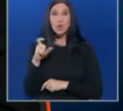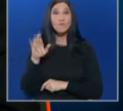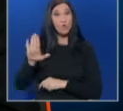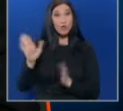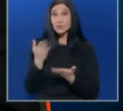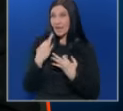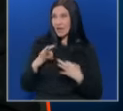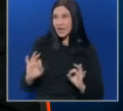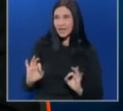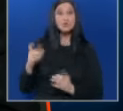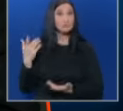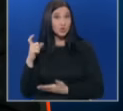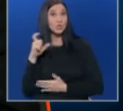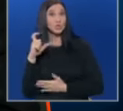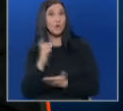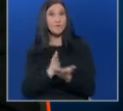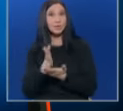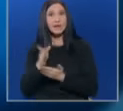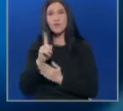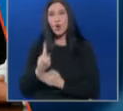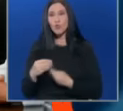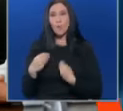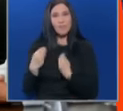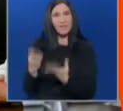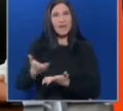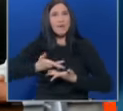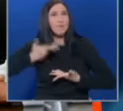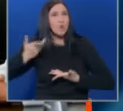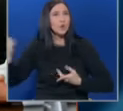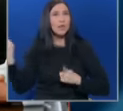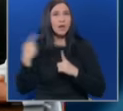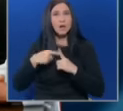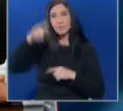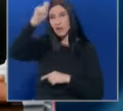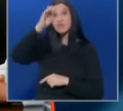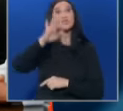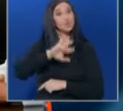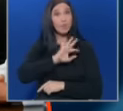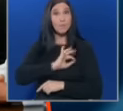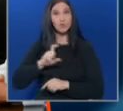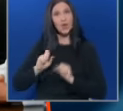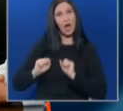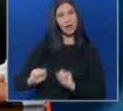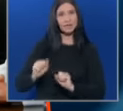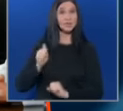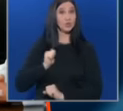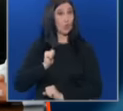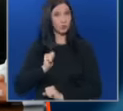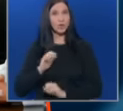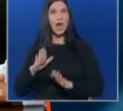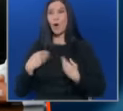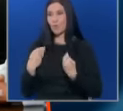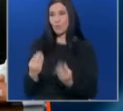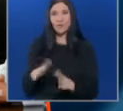него става ясно, че Стоев е посредник, който предава послание до Иван Гешев, че ще получи гаранции за сигурността си, ако